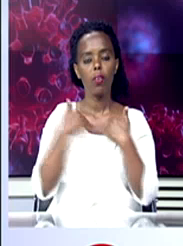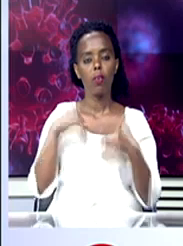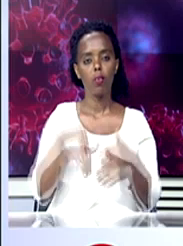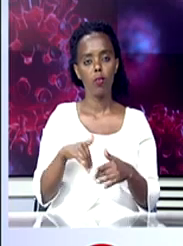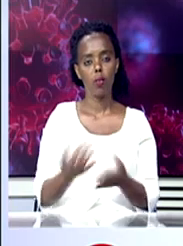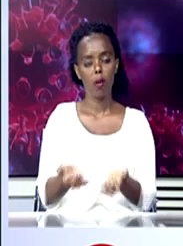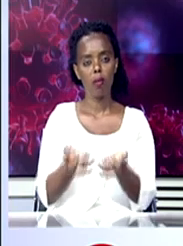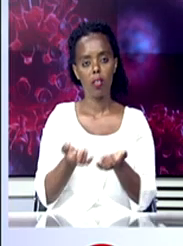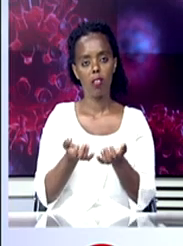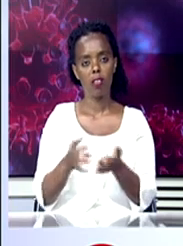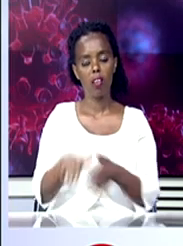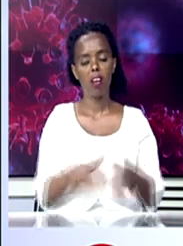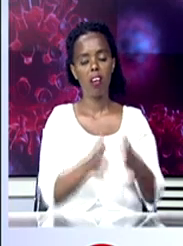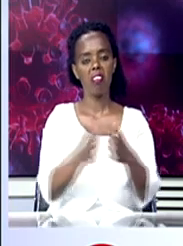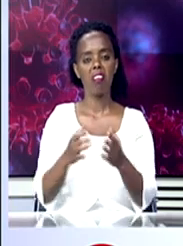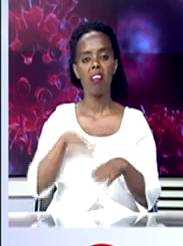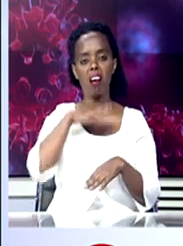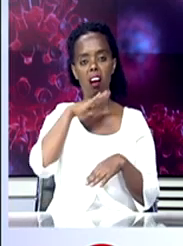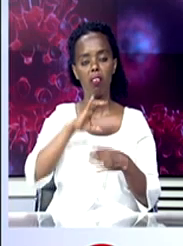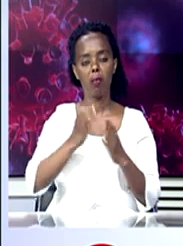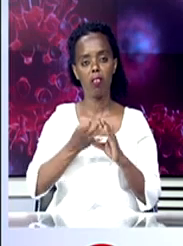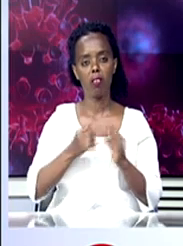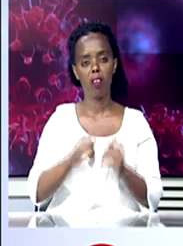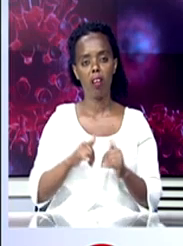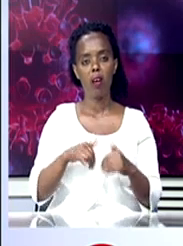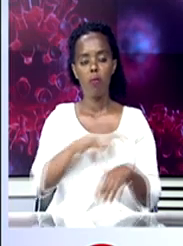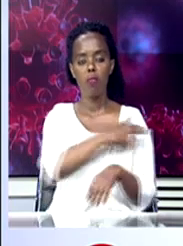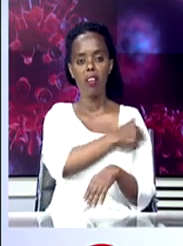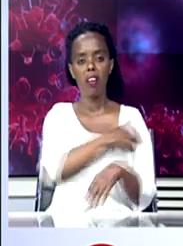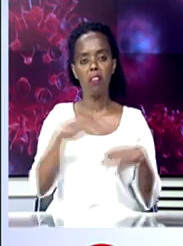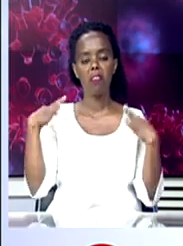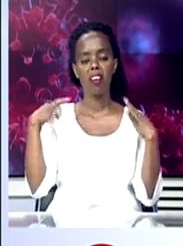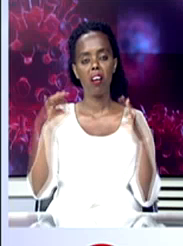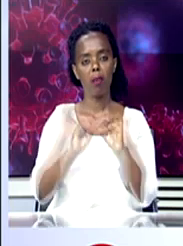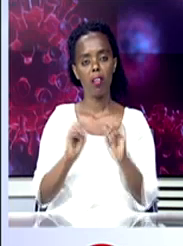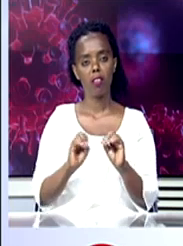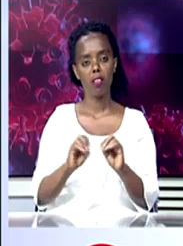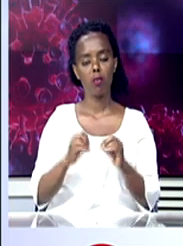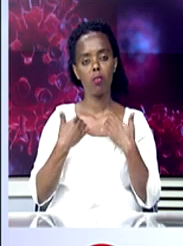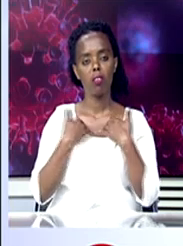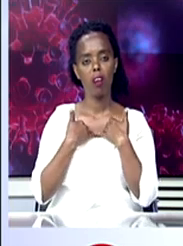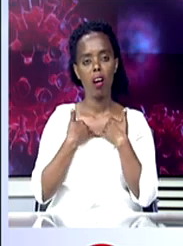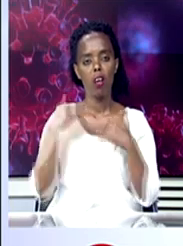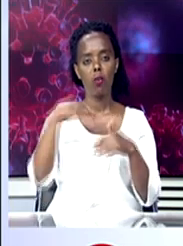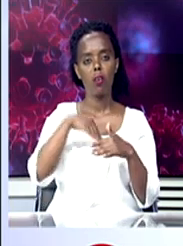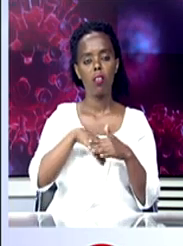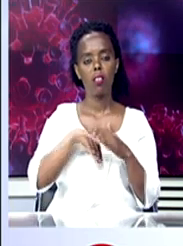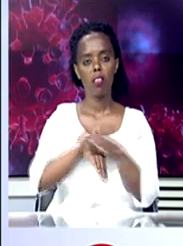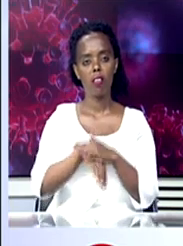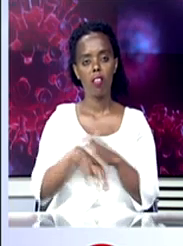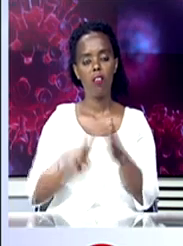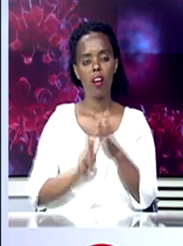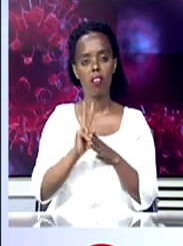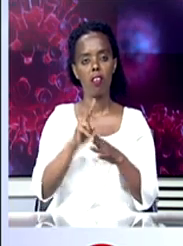accessibility in barbach sudan dinga kan hinjire bakka bufata len fayya hinjire jira iddo kasi kana ke sattimo virusing